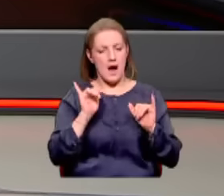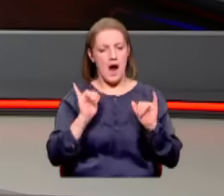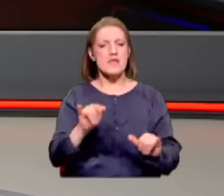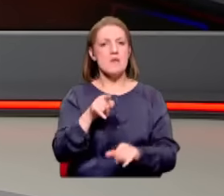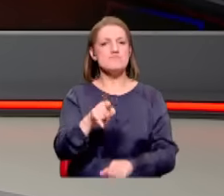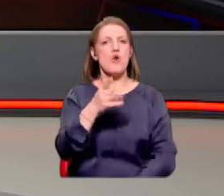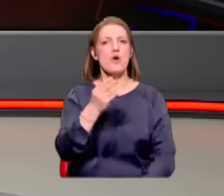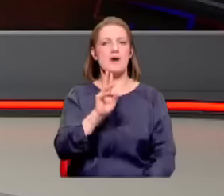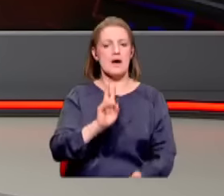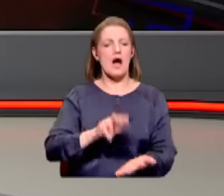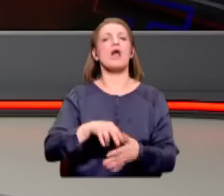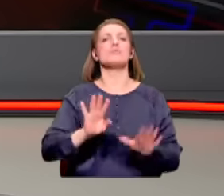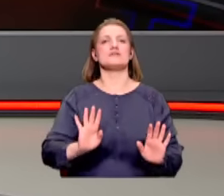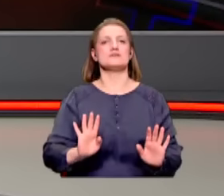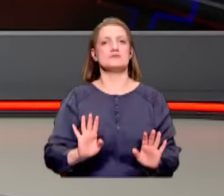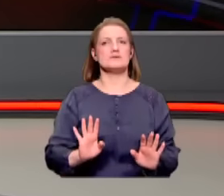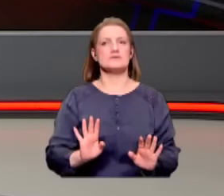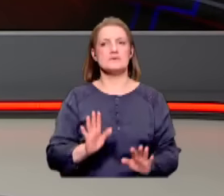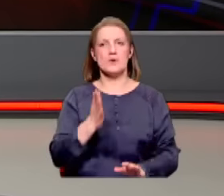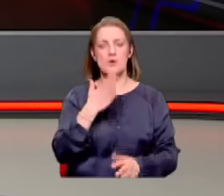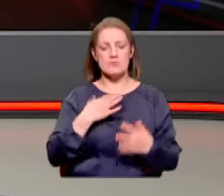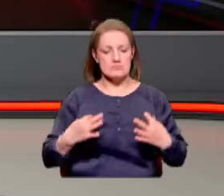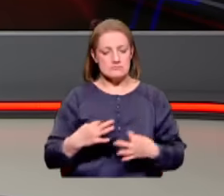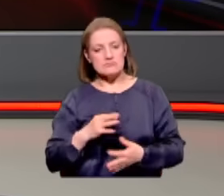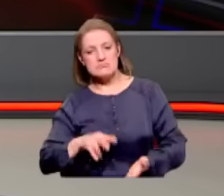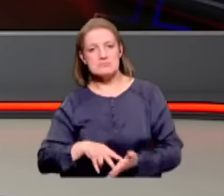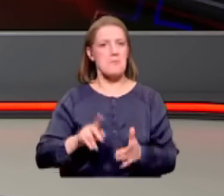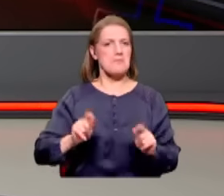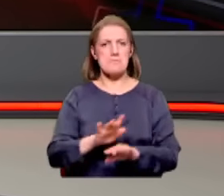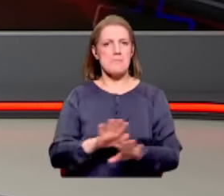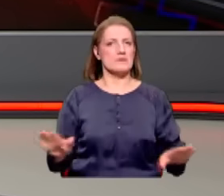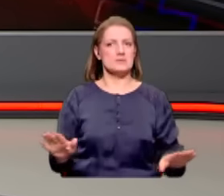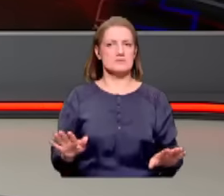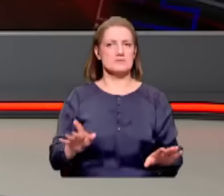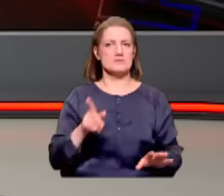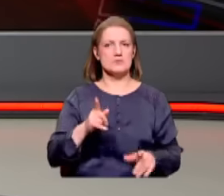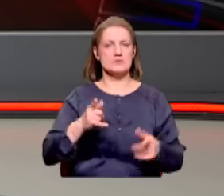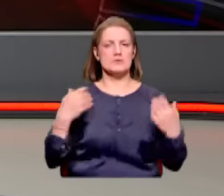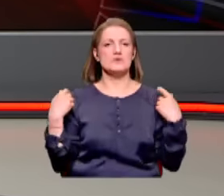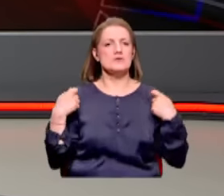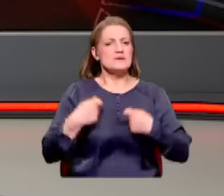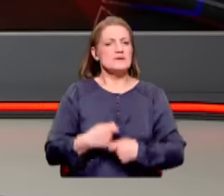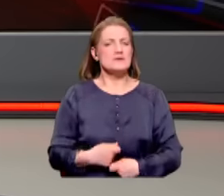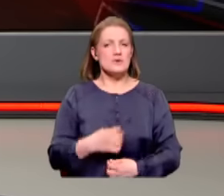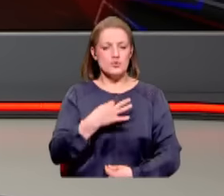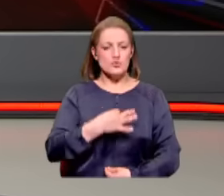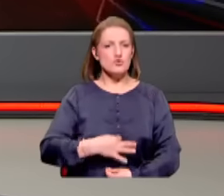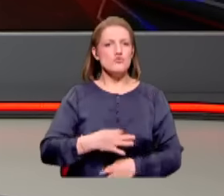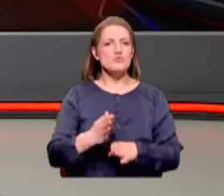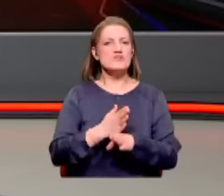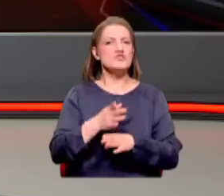böyle davranır. Ayağa falan kalkmaz. Önünü filan da iliklemez. O cübbelerde o yüzden düğme yok.